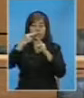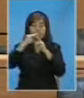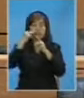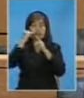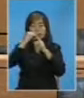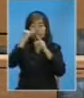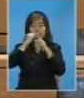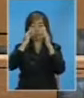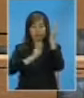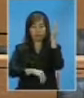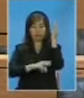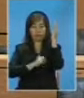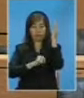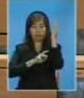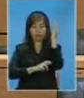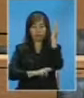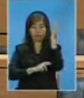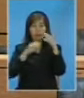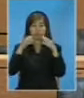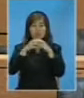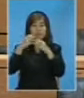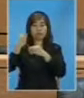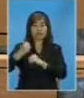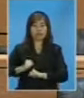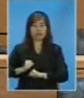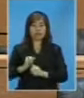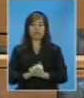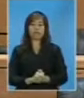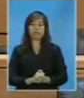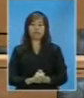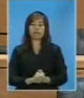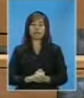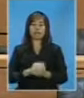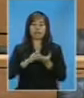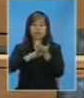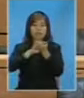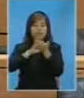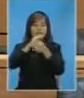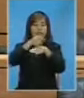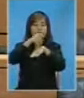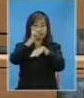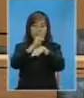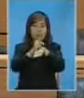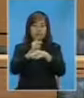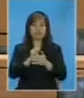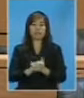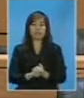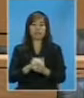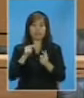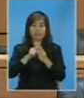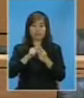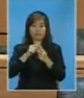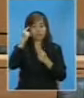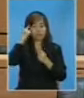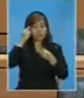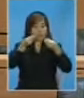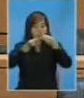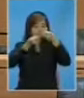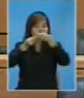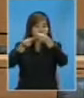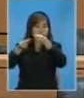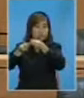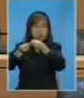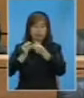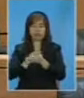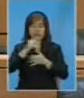ราธิวาสพรรคประชาธิปัตย์ต้องขออนุญาตท่านประธานเพื่อแสดงข้อคิดเห็นโดยเฉ